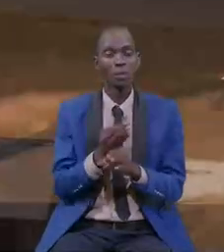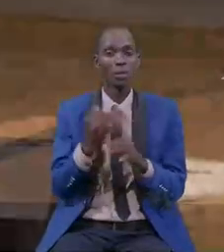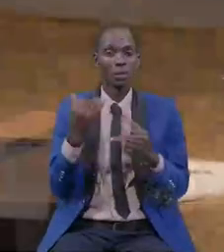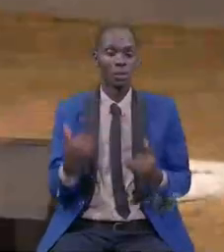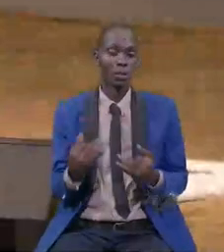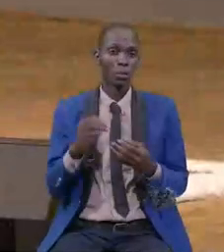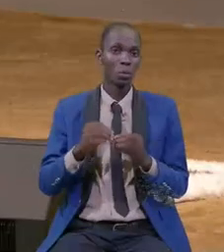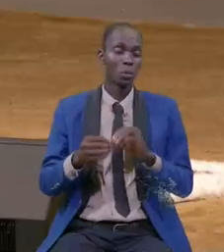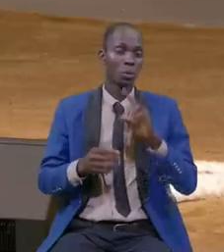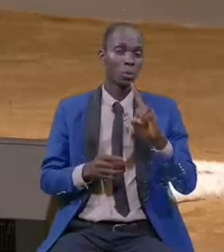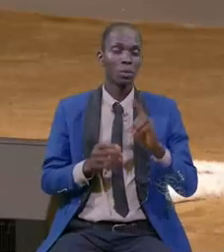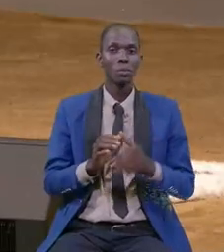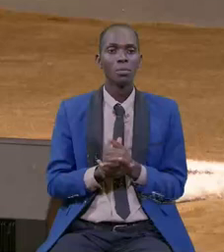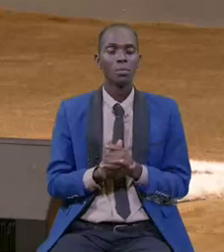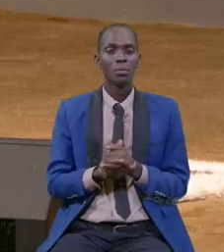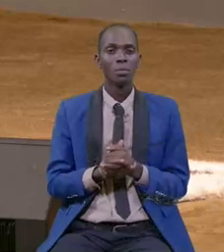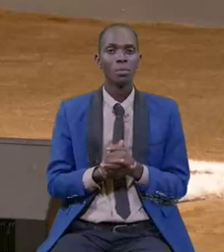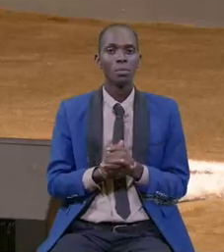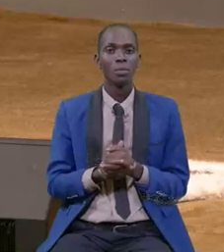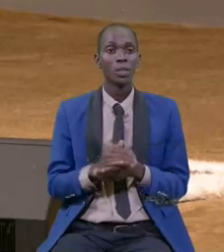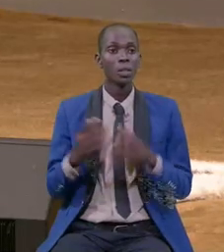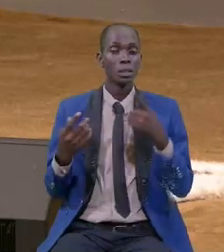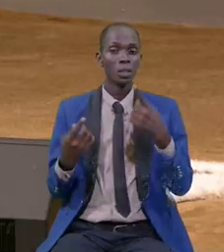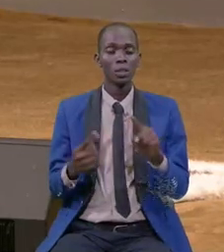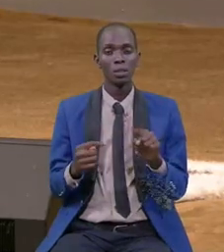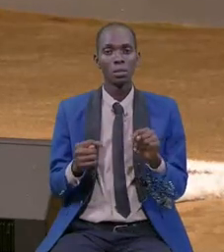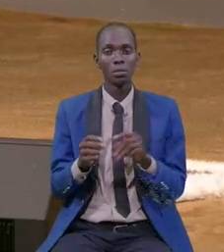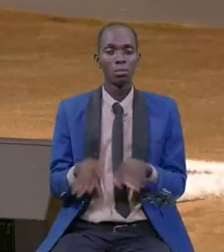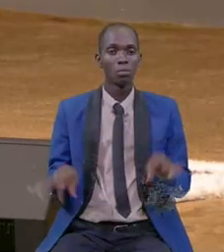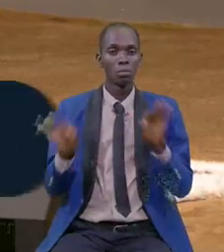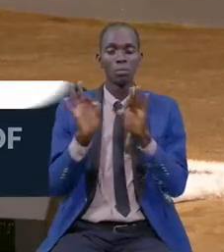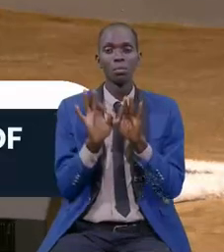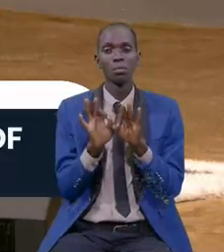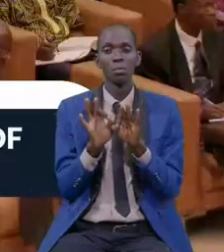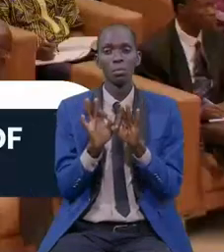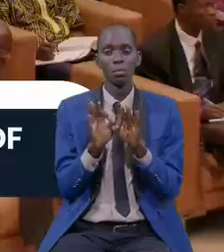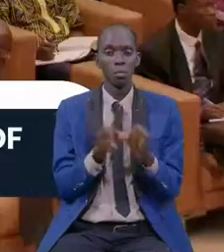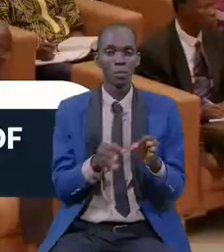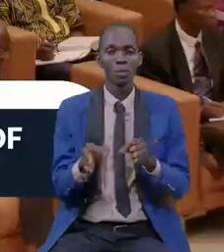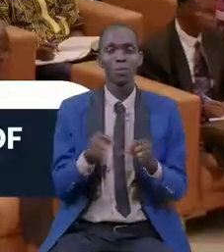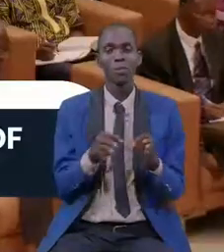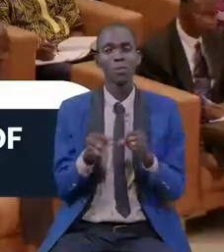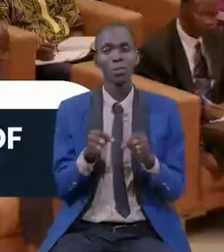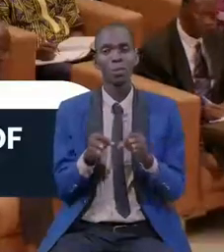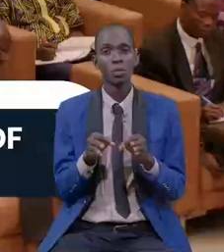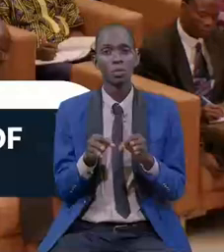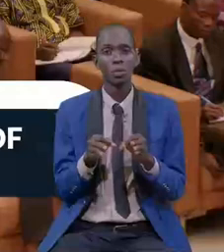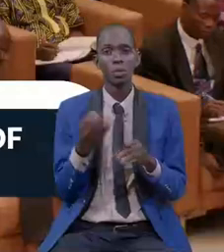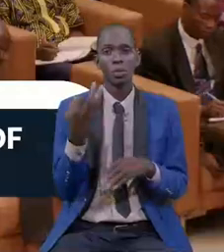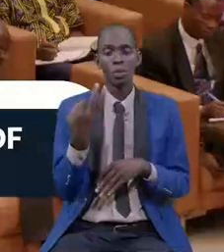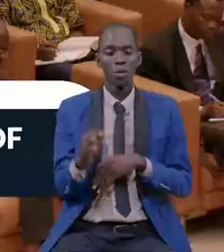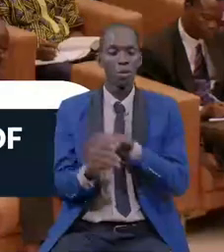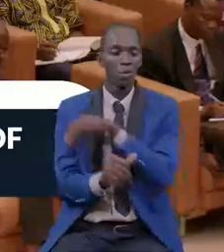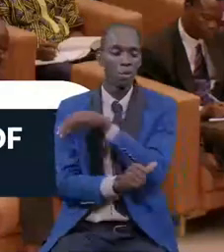point numéro 1 nous allons voir le point numéro 1 le numéro 1 dit la démonstration essentielle de la foi